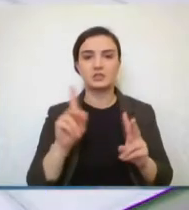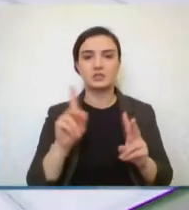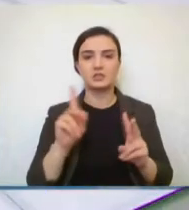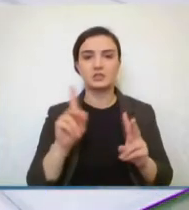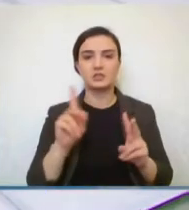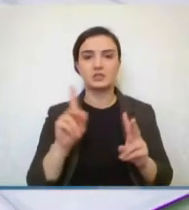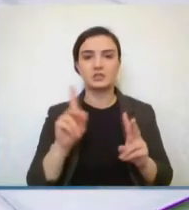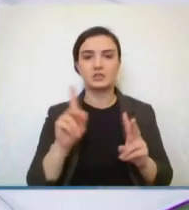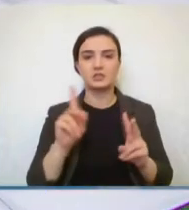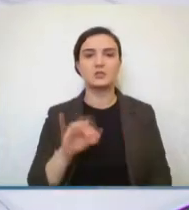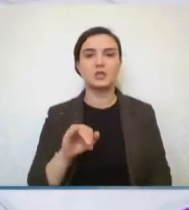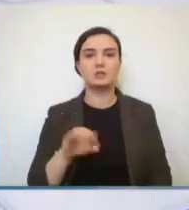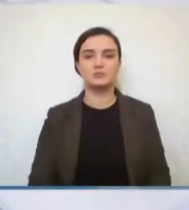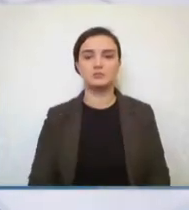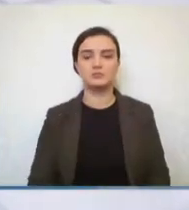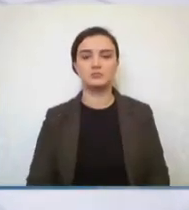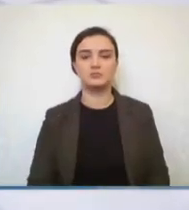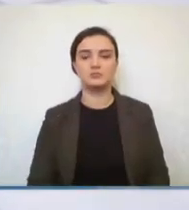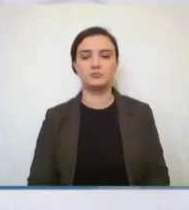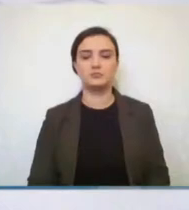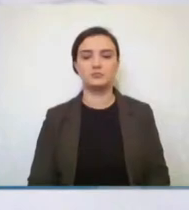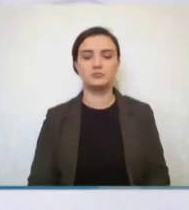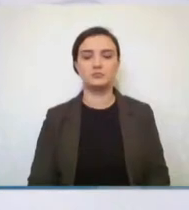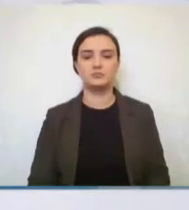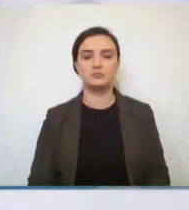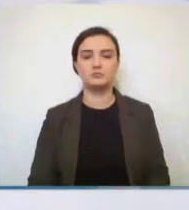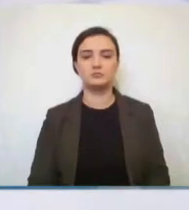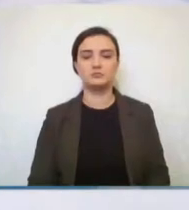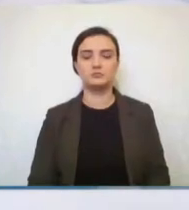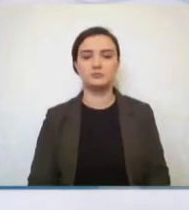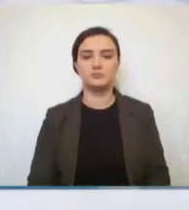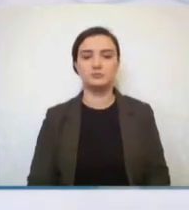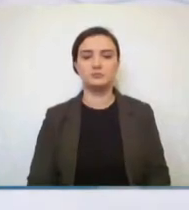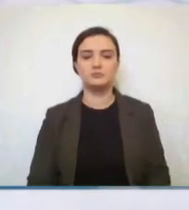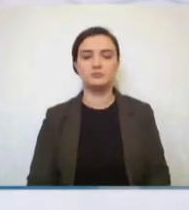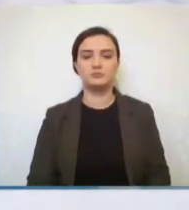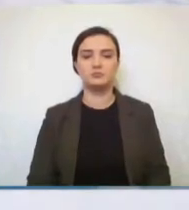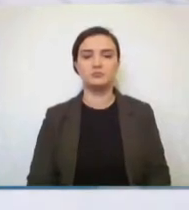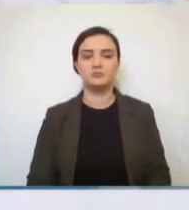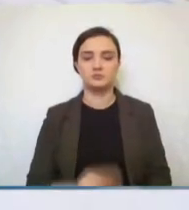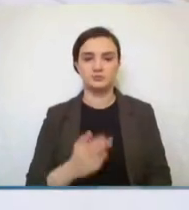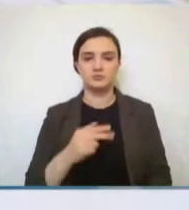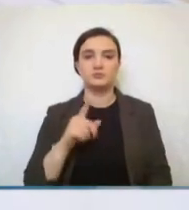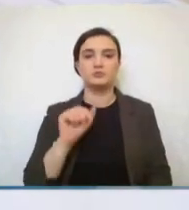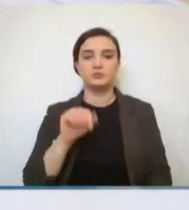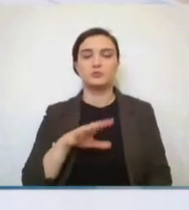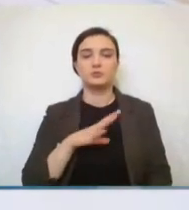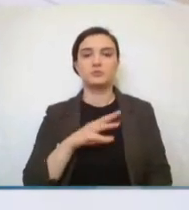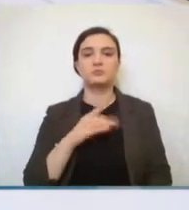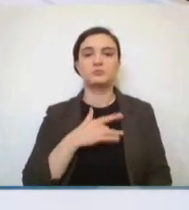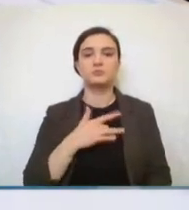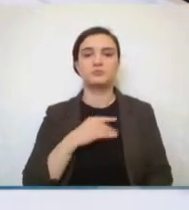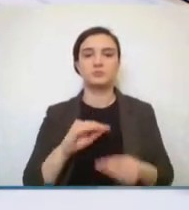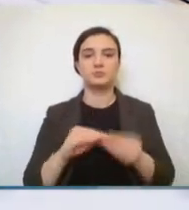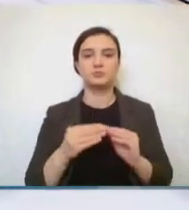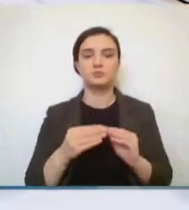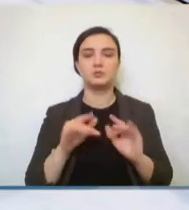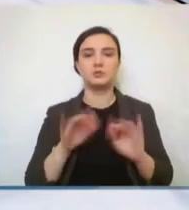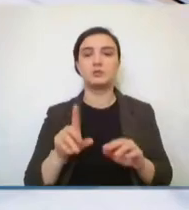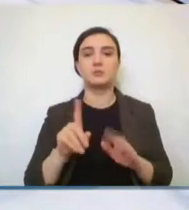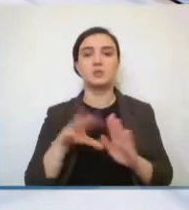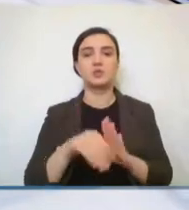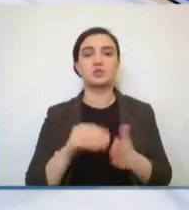რაღაც ნიშნებით, რომ დიახ, მას შეიძლება ჰქონდეს მიოკარდიტი. საქმე რაშია, თქვენ ძალიან